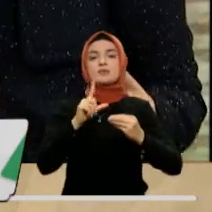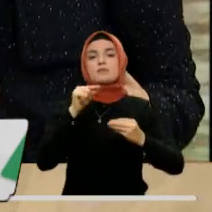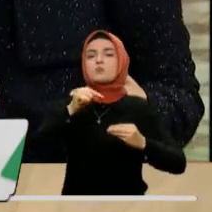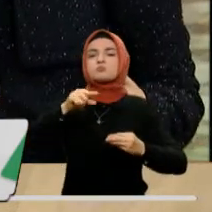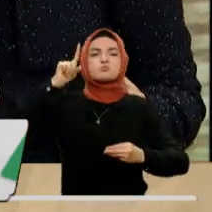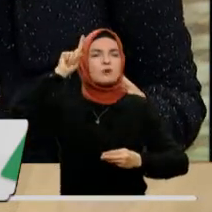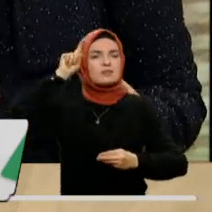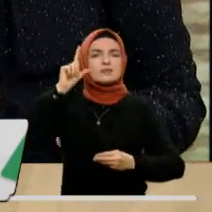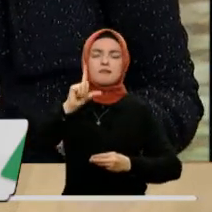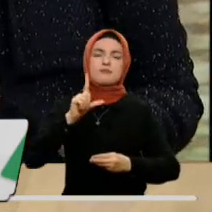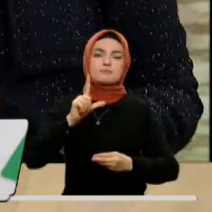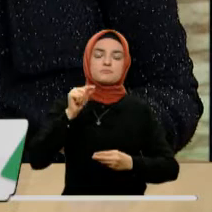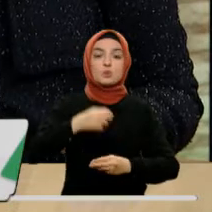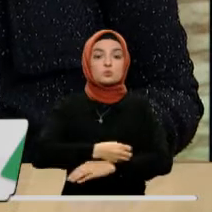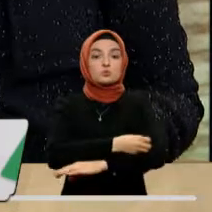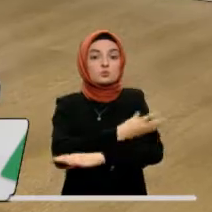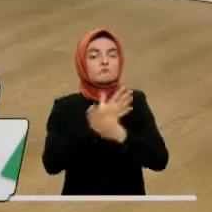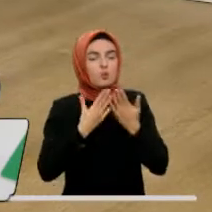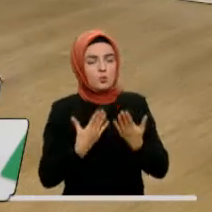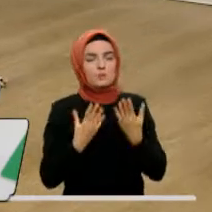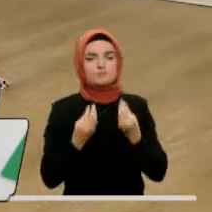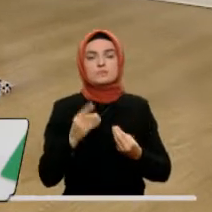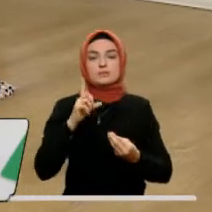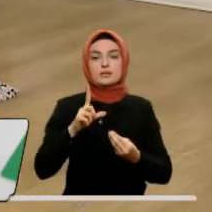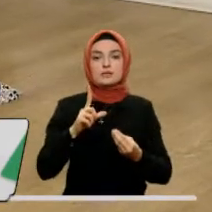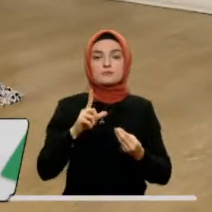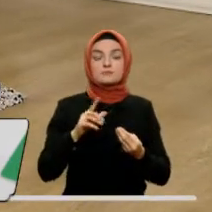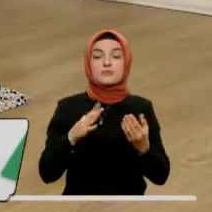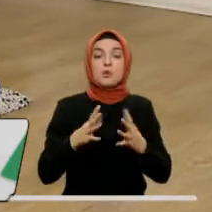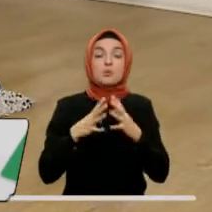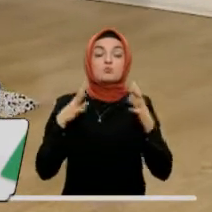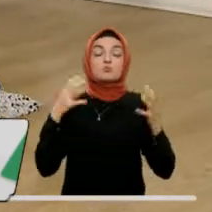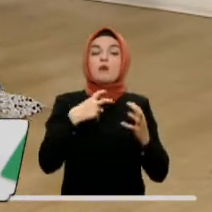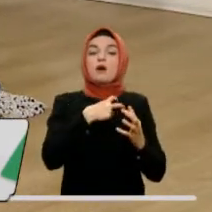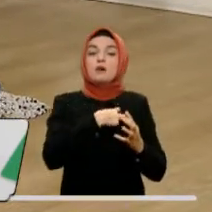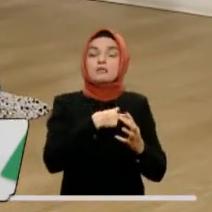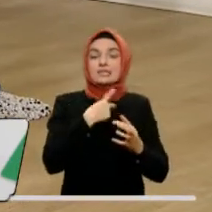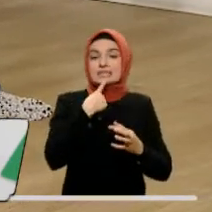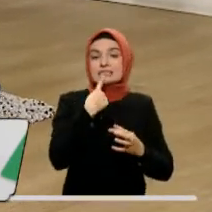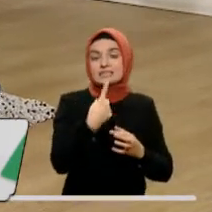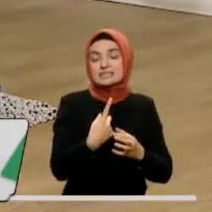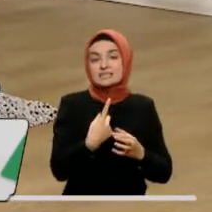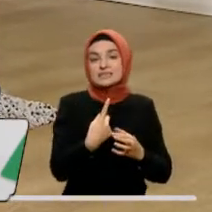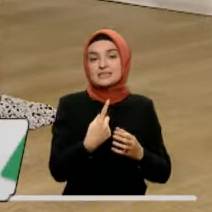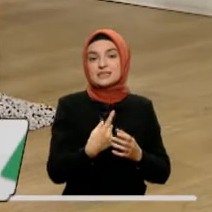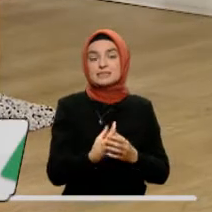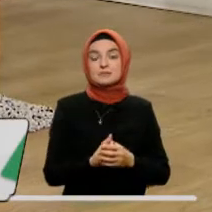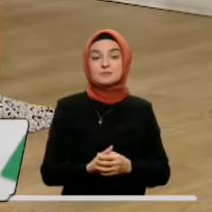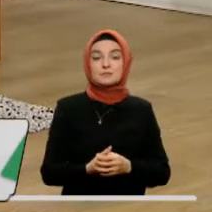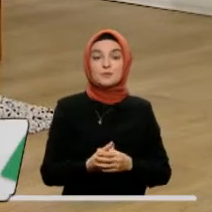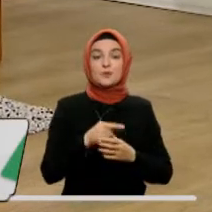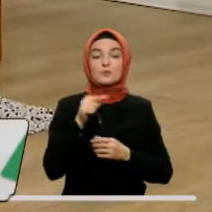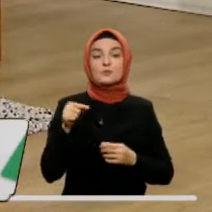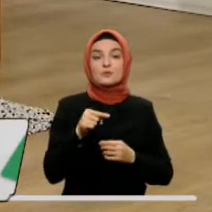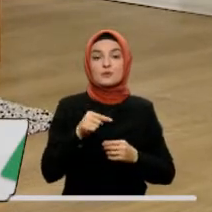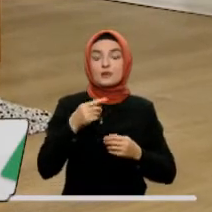akıl gerekiyor. Duygu tabii ki olması lazım ama büyük aşklarla, dediğimiz başlayan